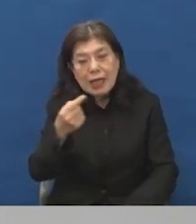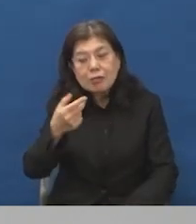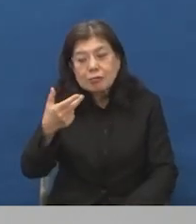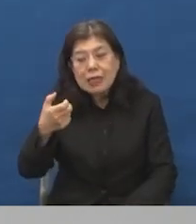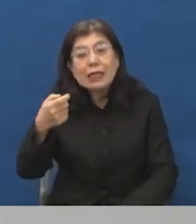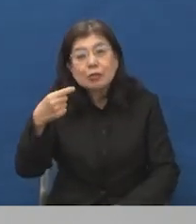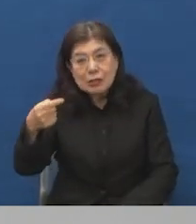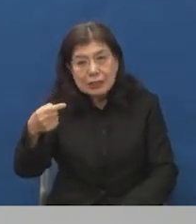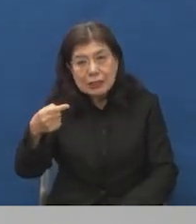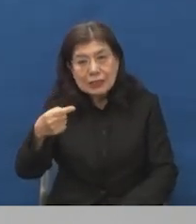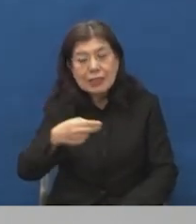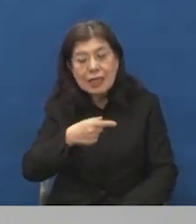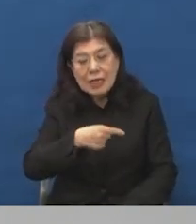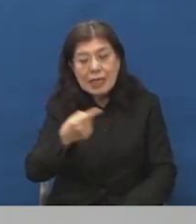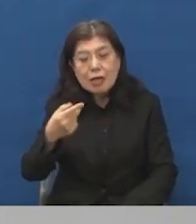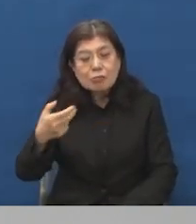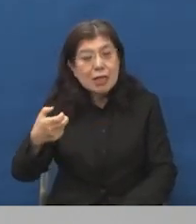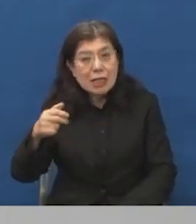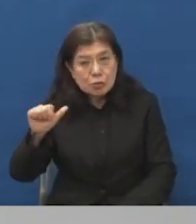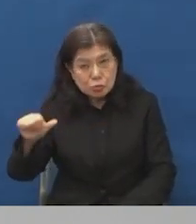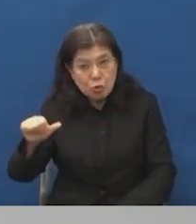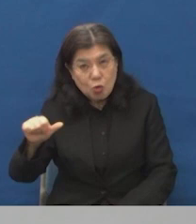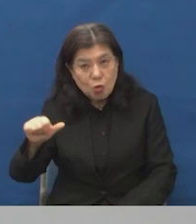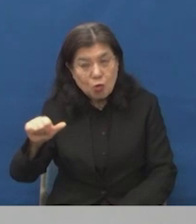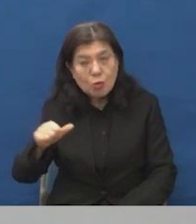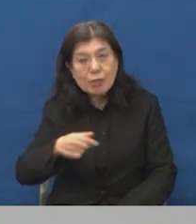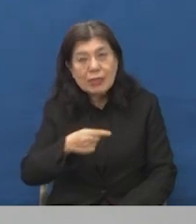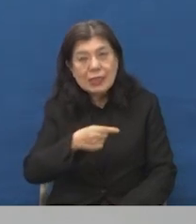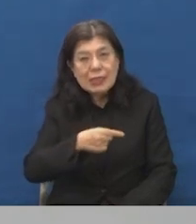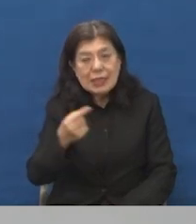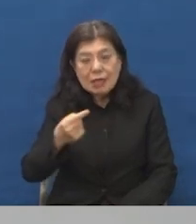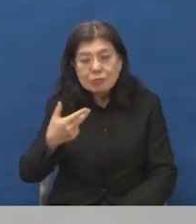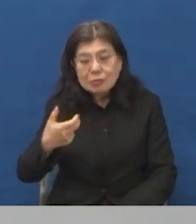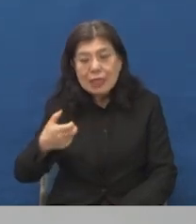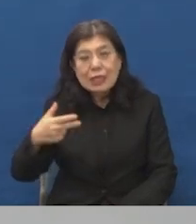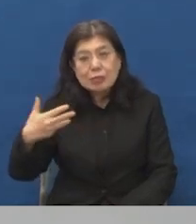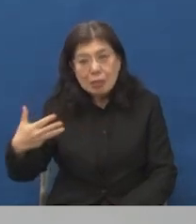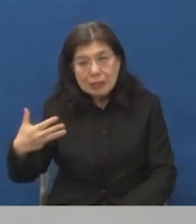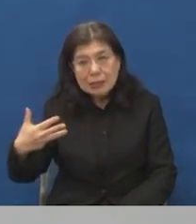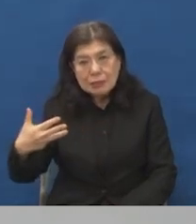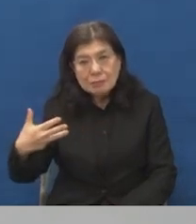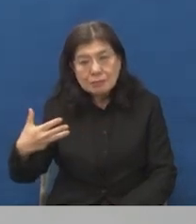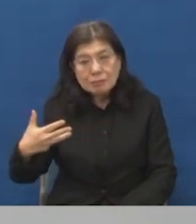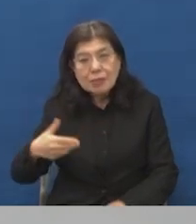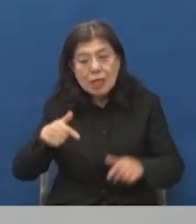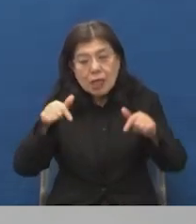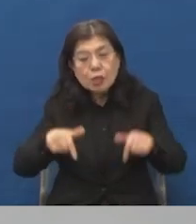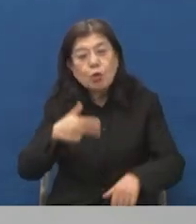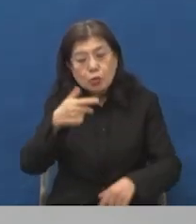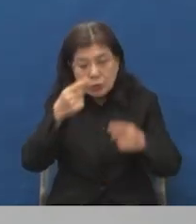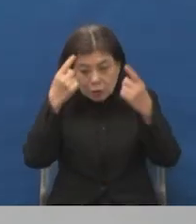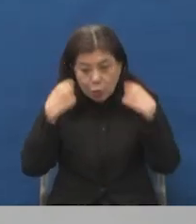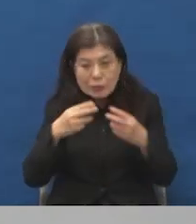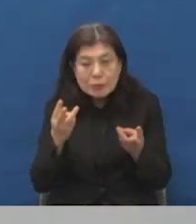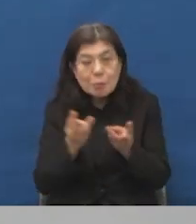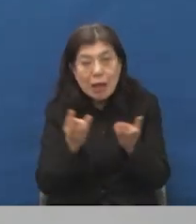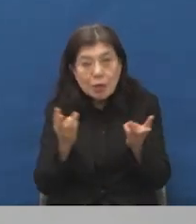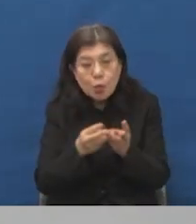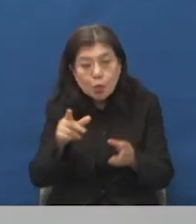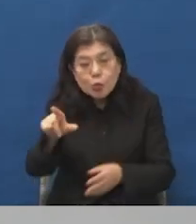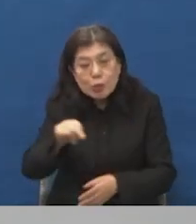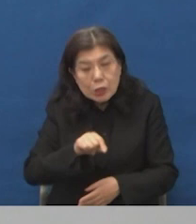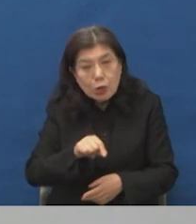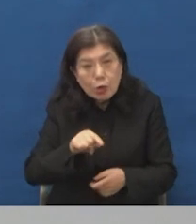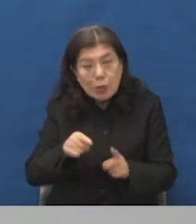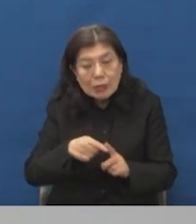号、および議第175号、ないし、議第178号、京都市個人番号の利用及び